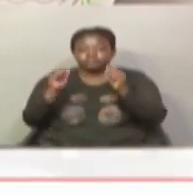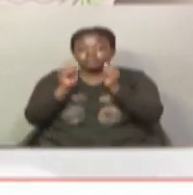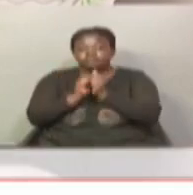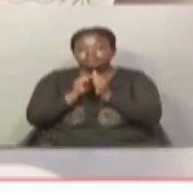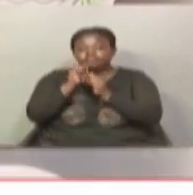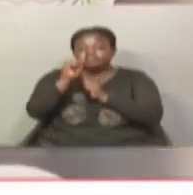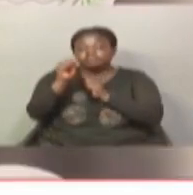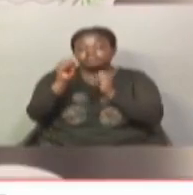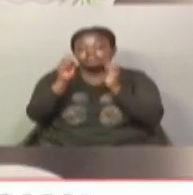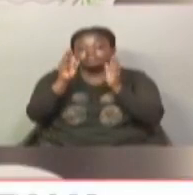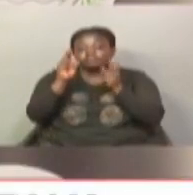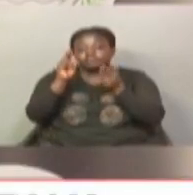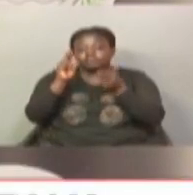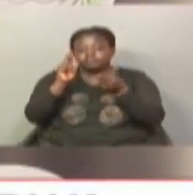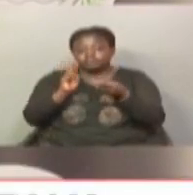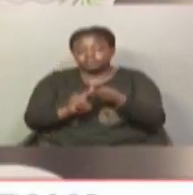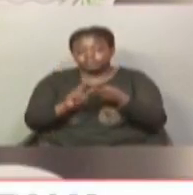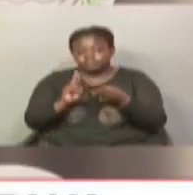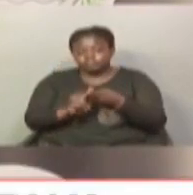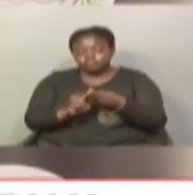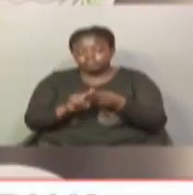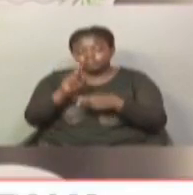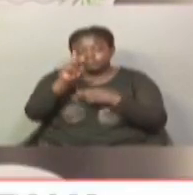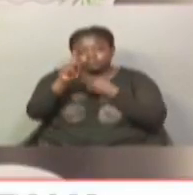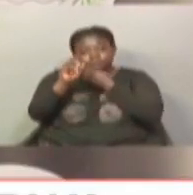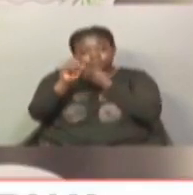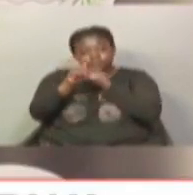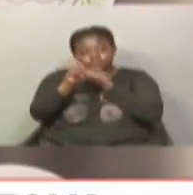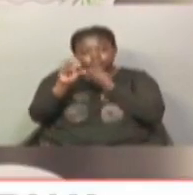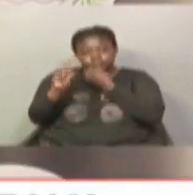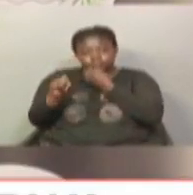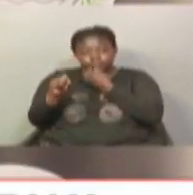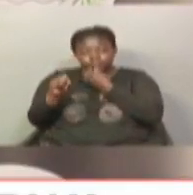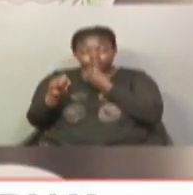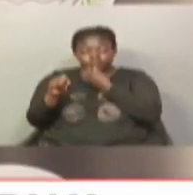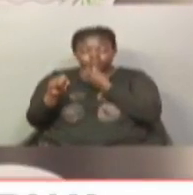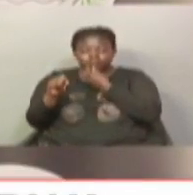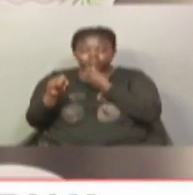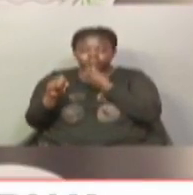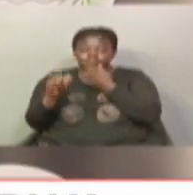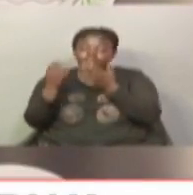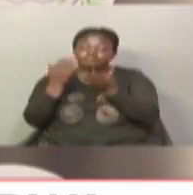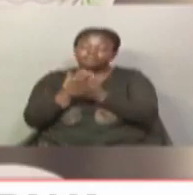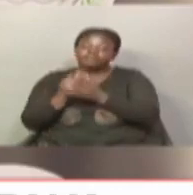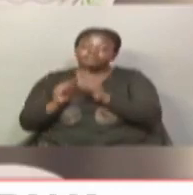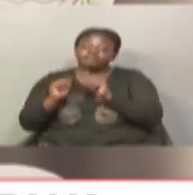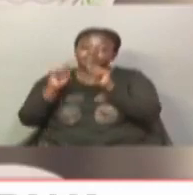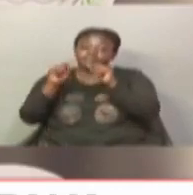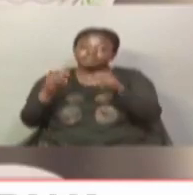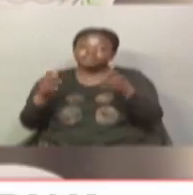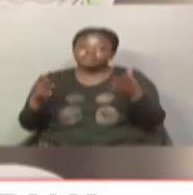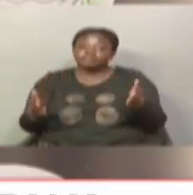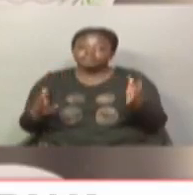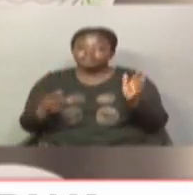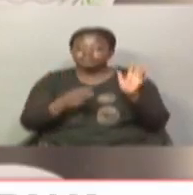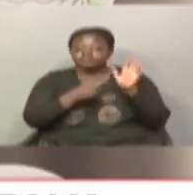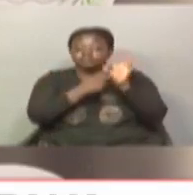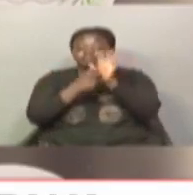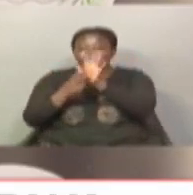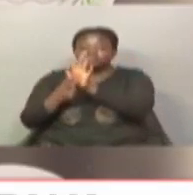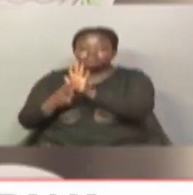10th February, Kololo Independence Ground. Tusaba nti mujje tugenda beera ne ba exhibitors